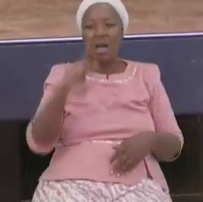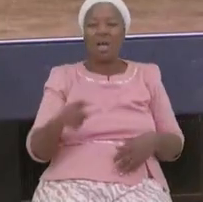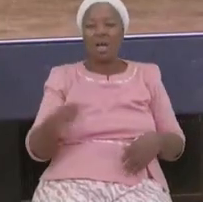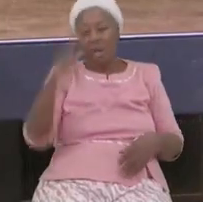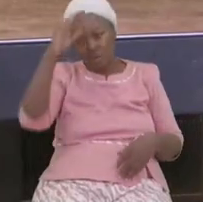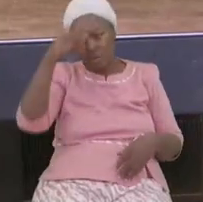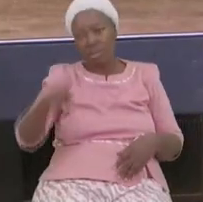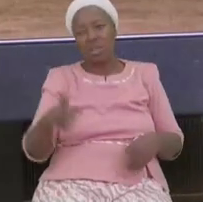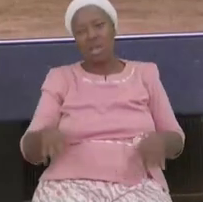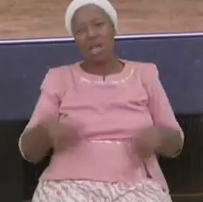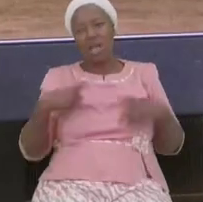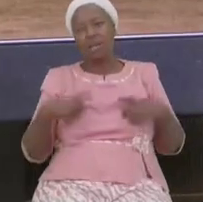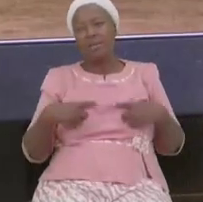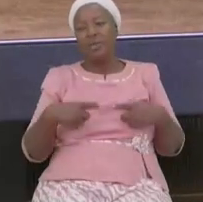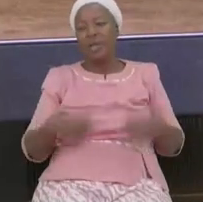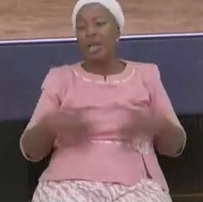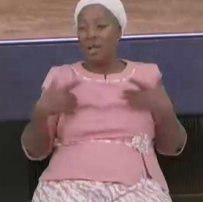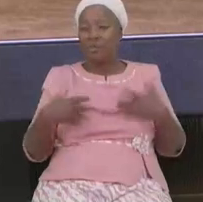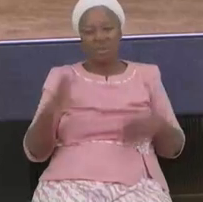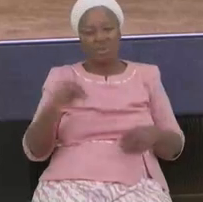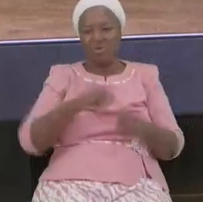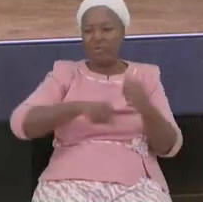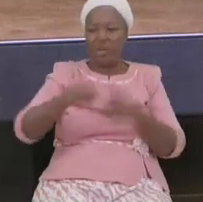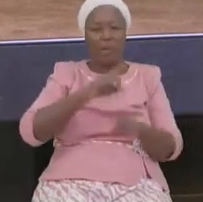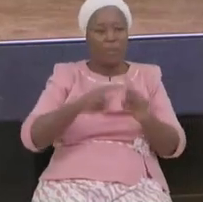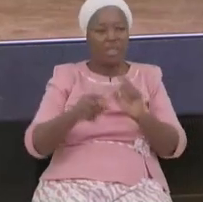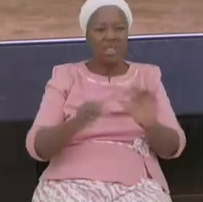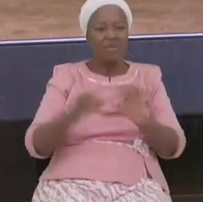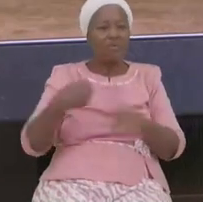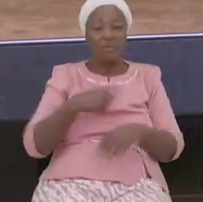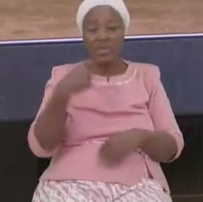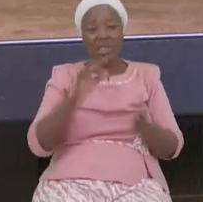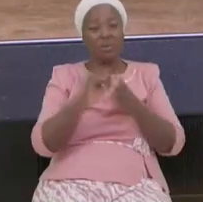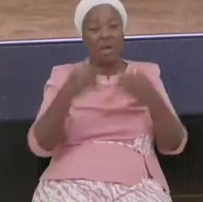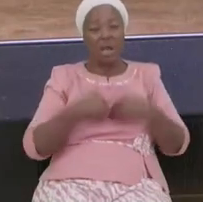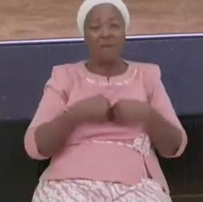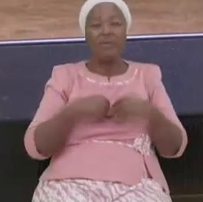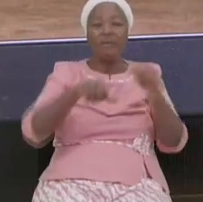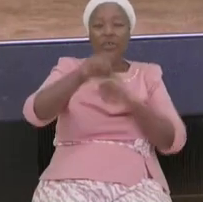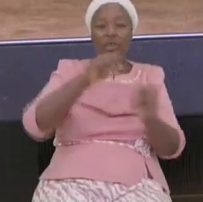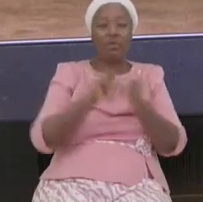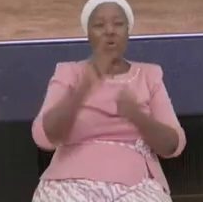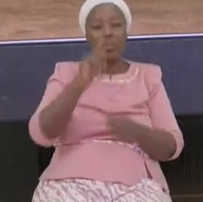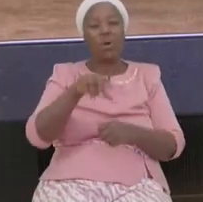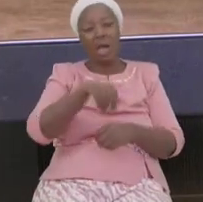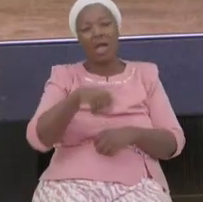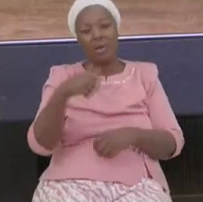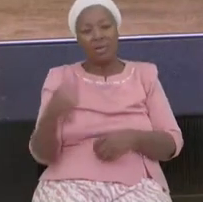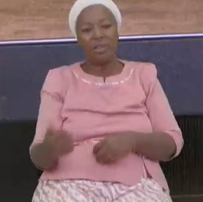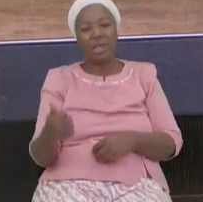Il n'y a pas de communion. Si nous disons que nous sommes en communion les uns avec les autres,